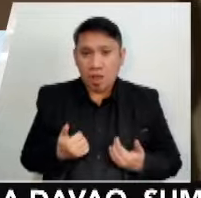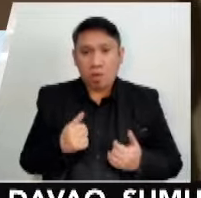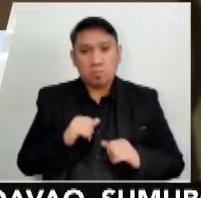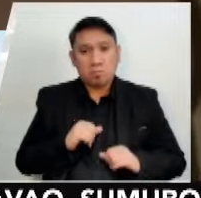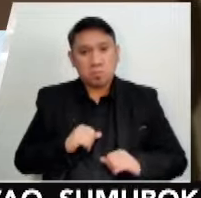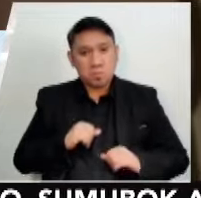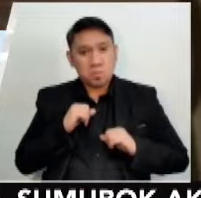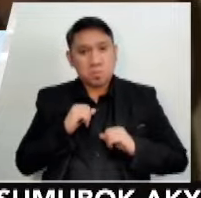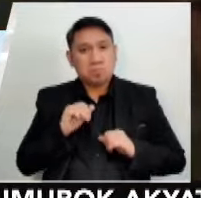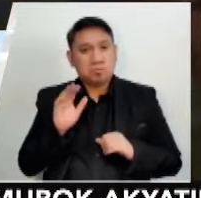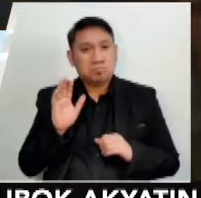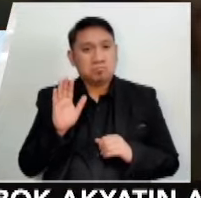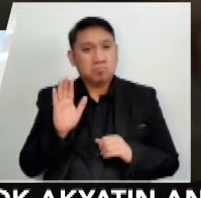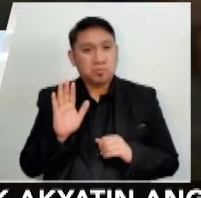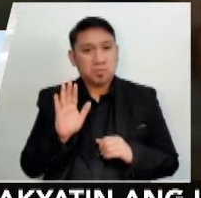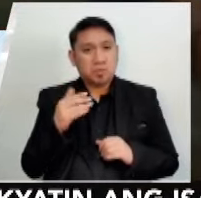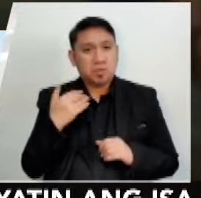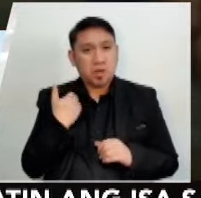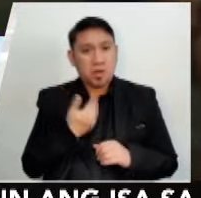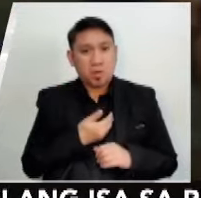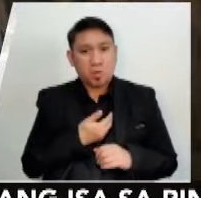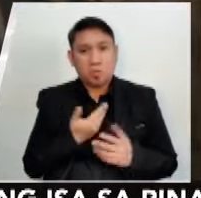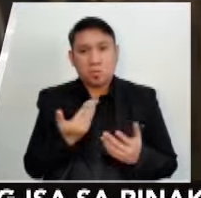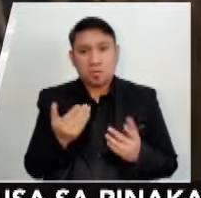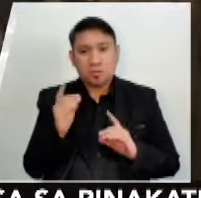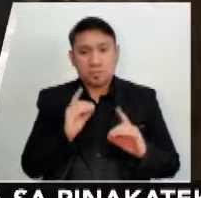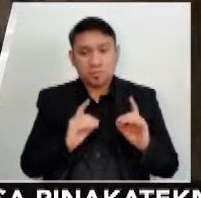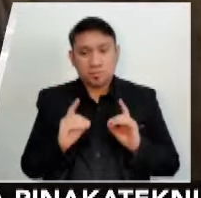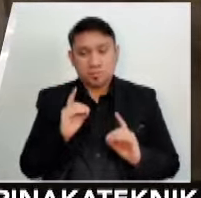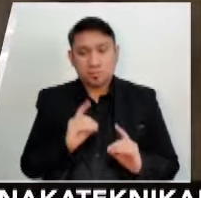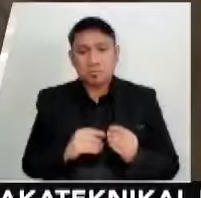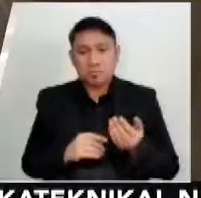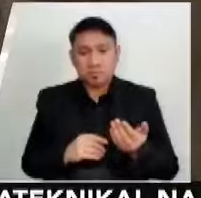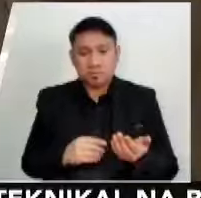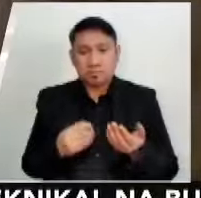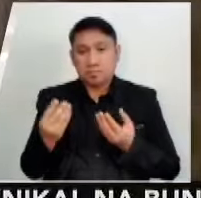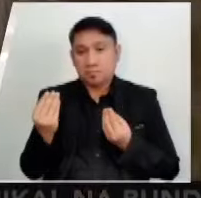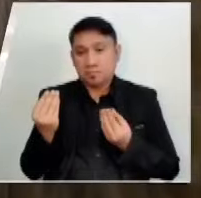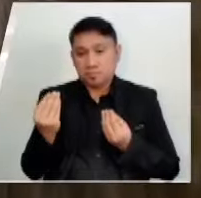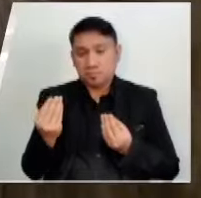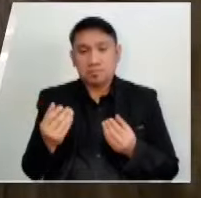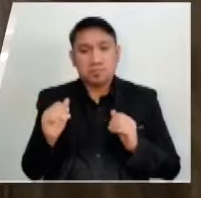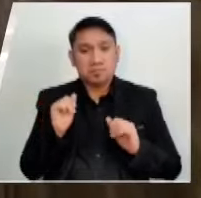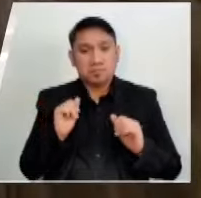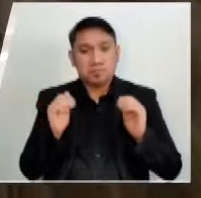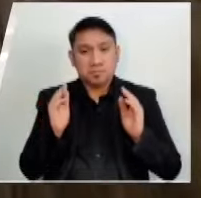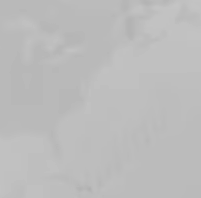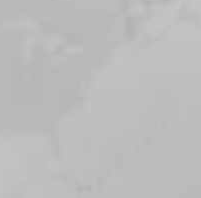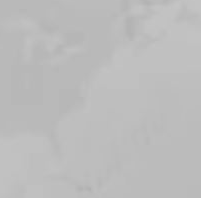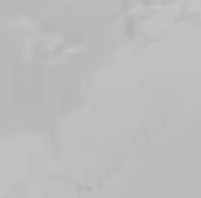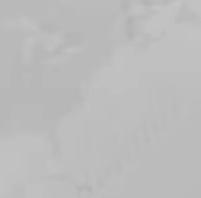produkto ng ginawa namin. Aubrey Carampel, updated showbiz happenings.